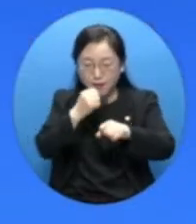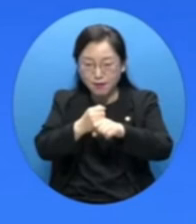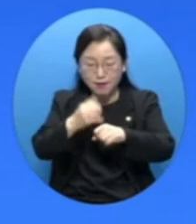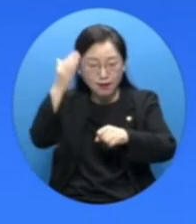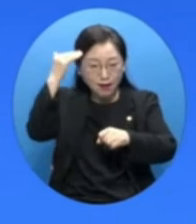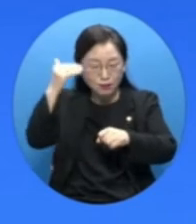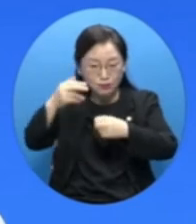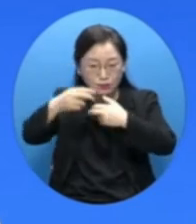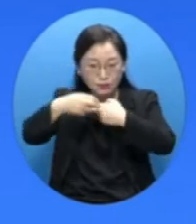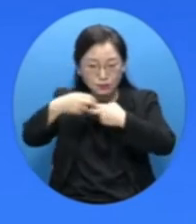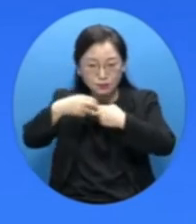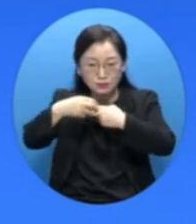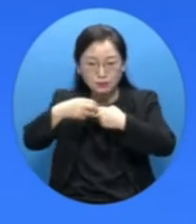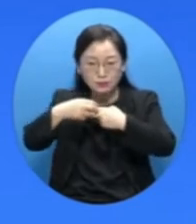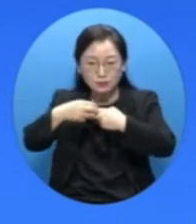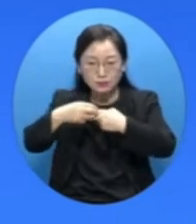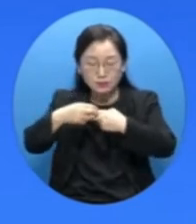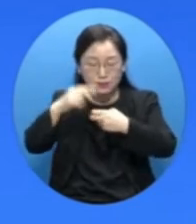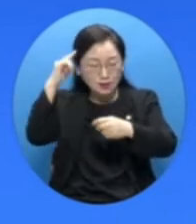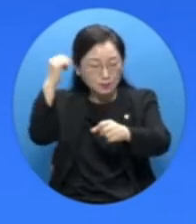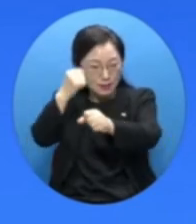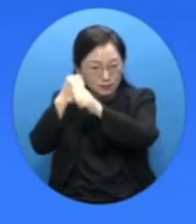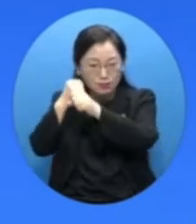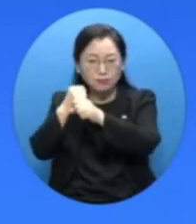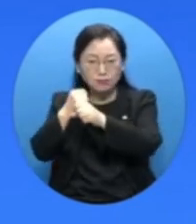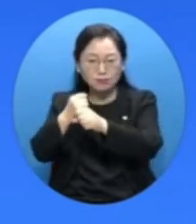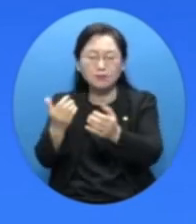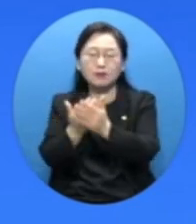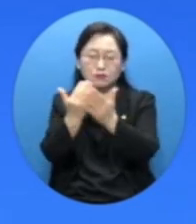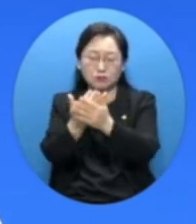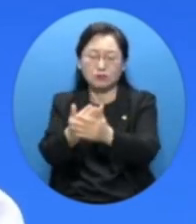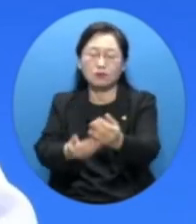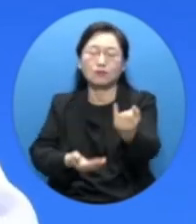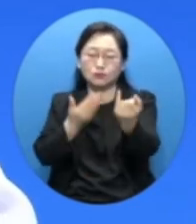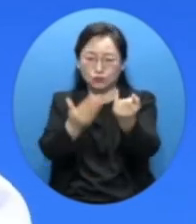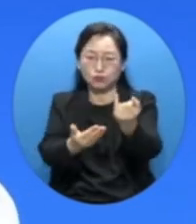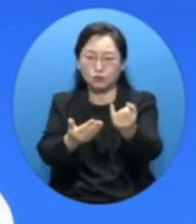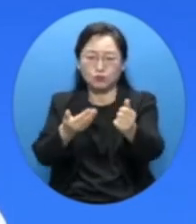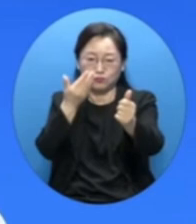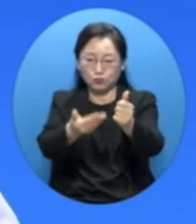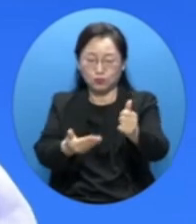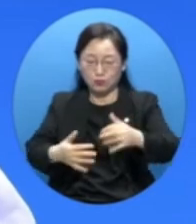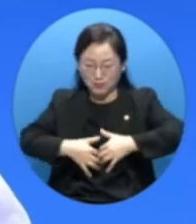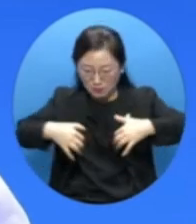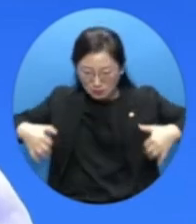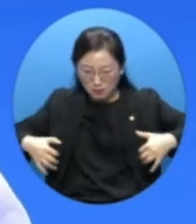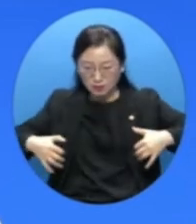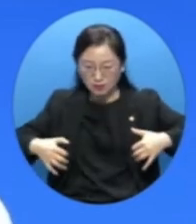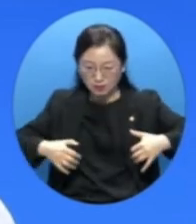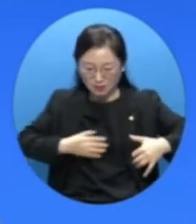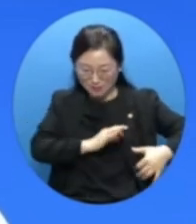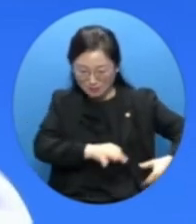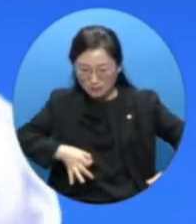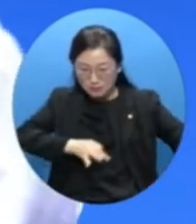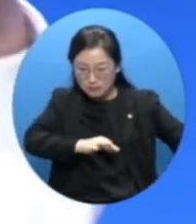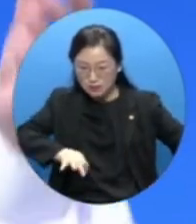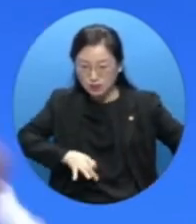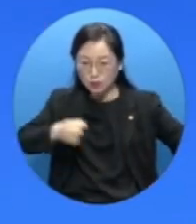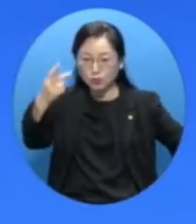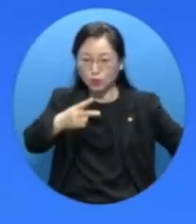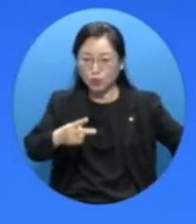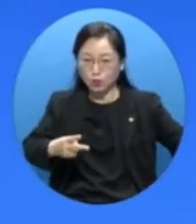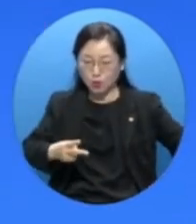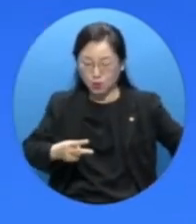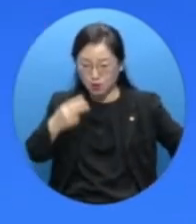의학 발전에 사용하기를 바란다고 그래서 그가 죽고 난 다음 내장을 다 드러내고 내장 속에 볏짚을 집어넣어서